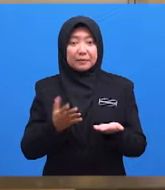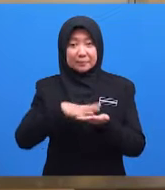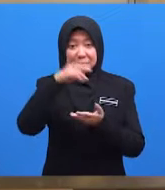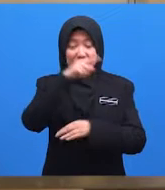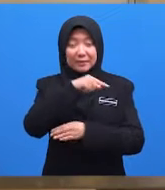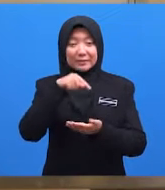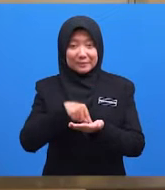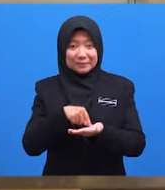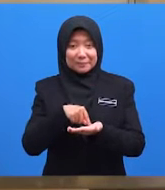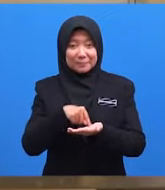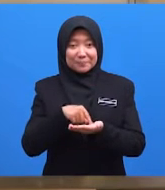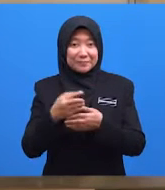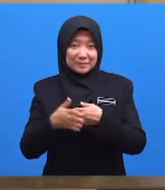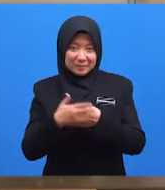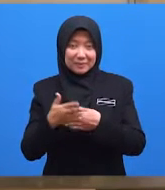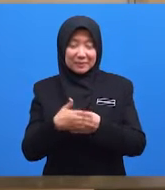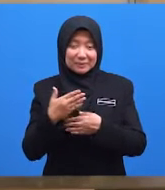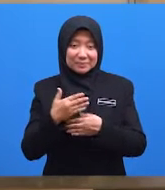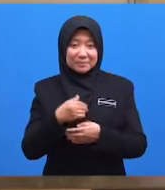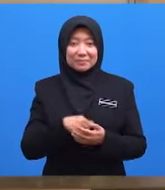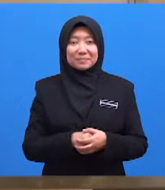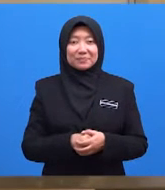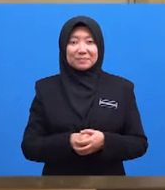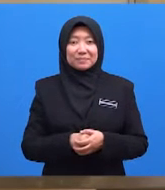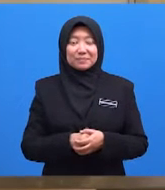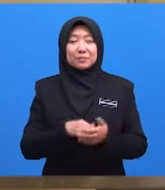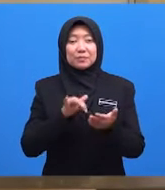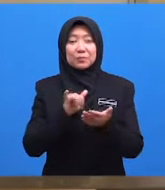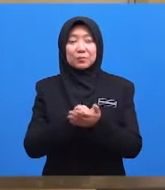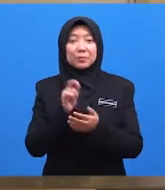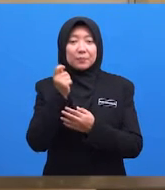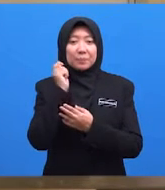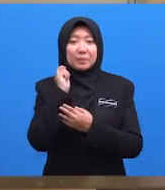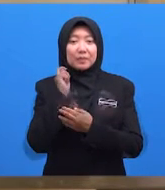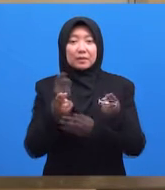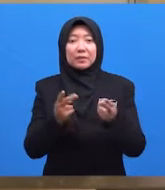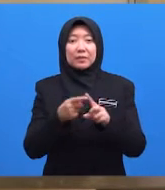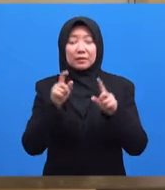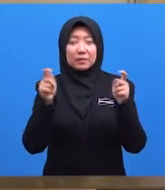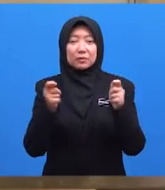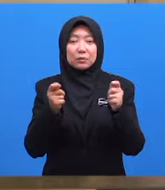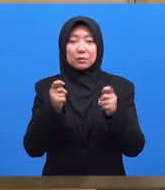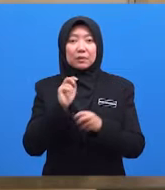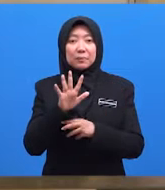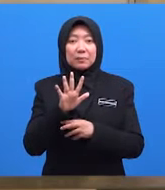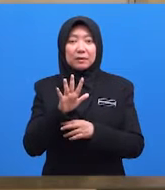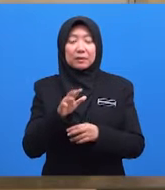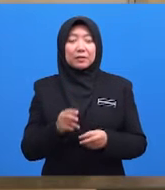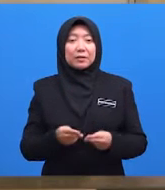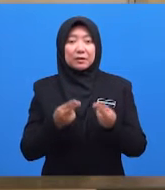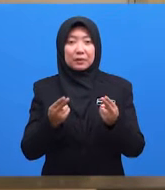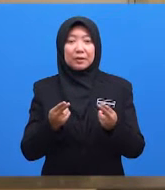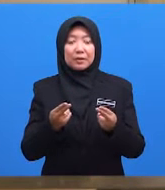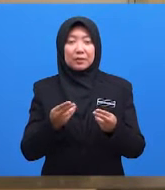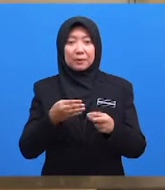ini? Senang, bukan? Itulah tadi hidangan dari tajuk 5, hidangan beras